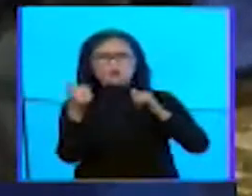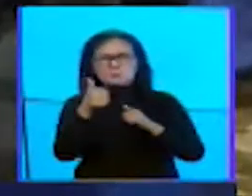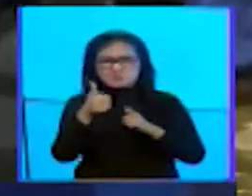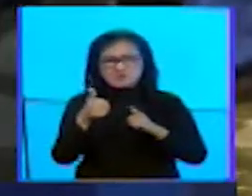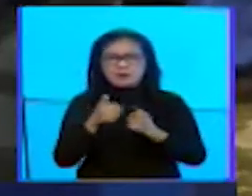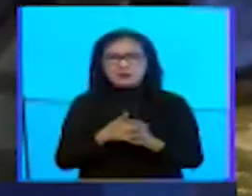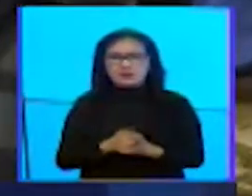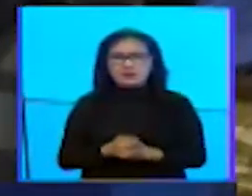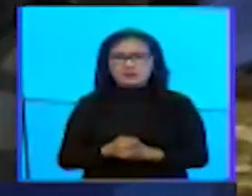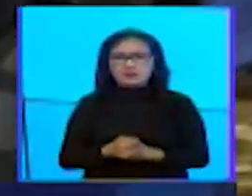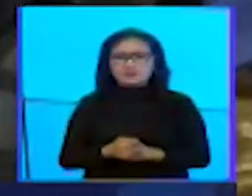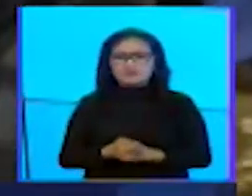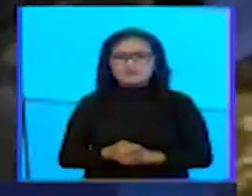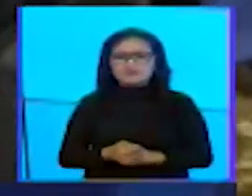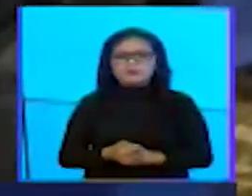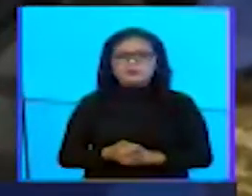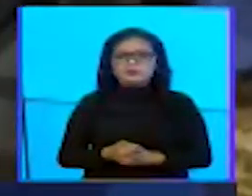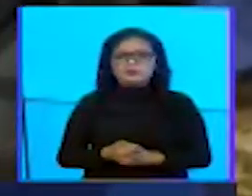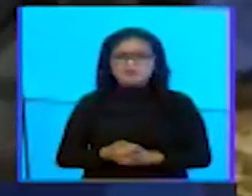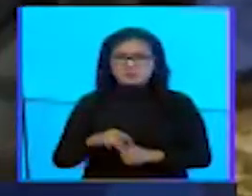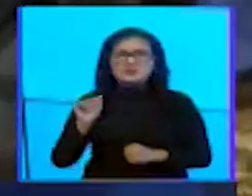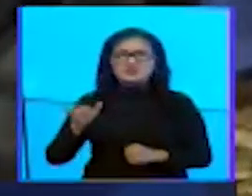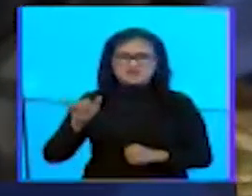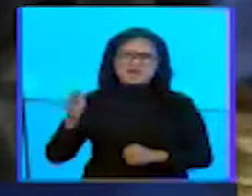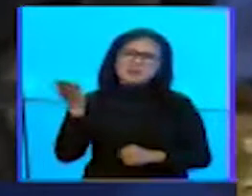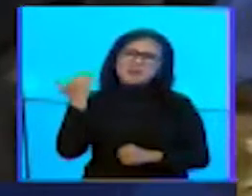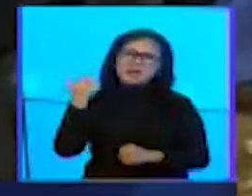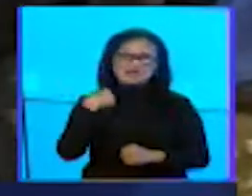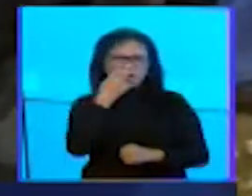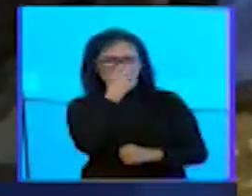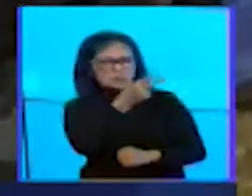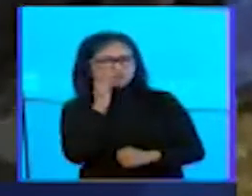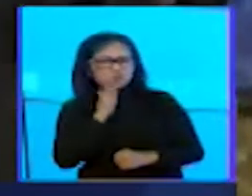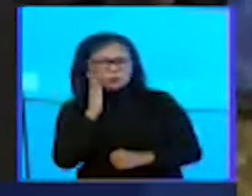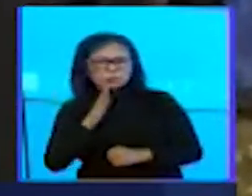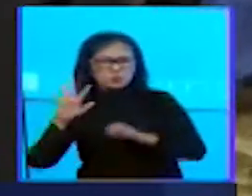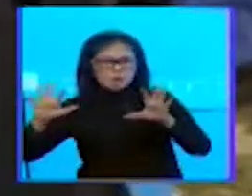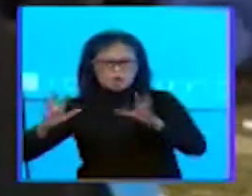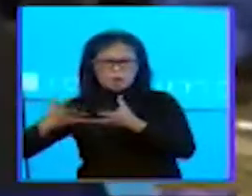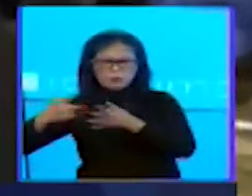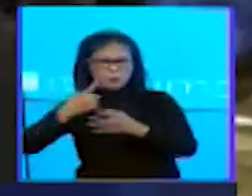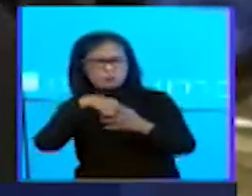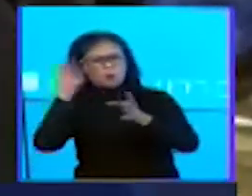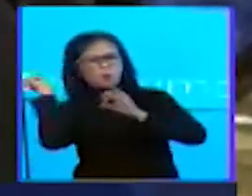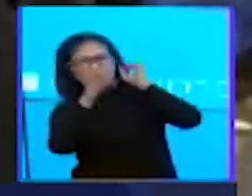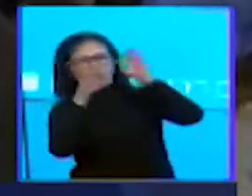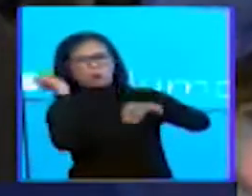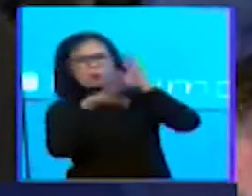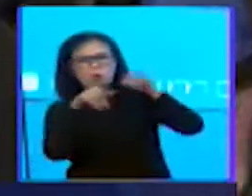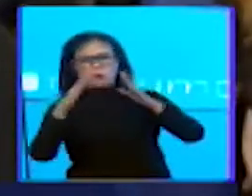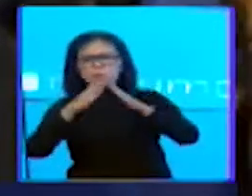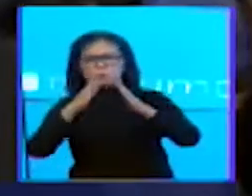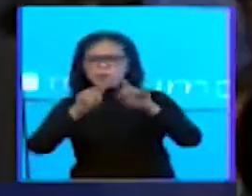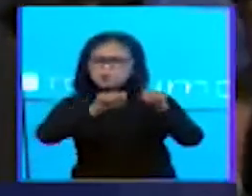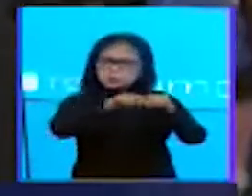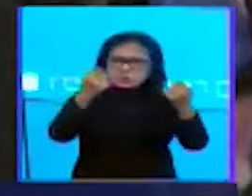Gabungan ya. Jadi dia ngancurin babi buta. Hancurin ya, betul. Merusak rumah warga sebagian. Motor sih yang lebih hancur. Permasalahannya enggak tahu bang. Permasalahan